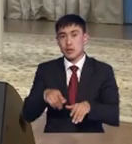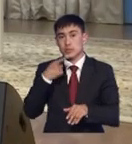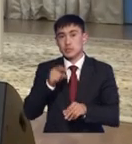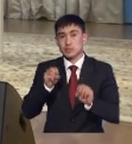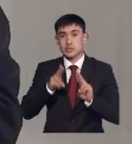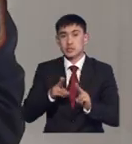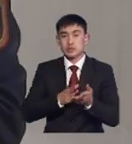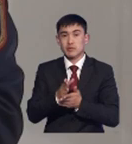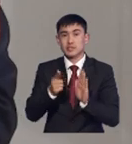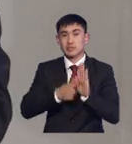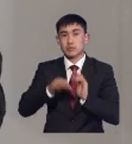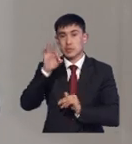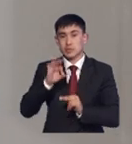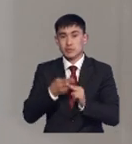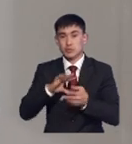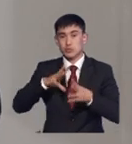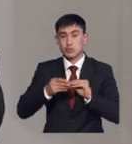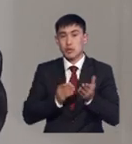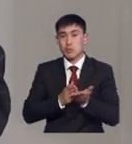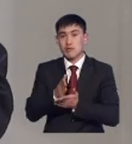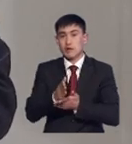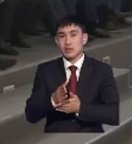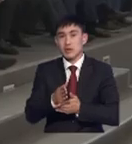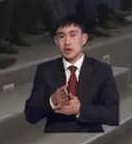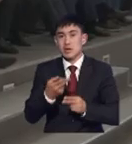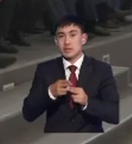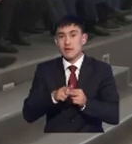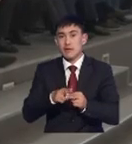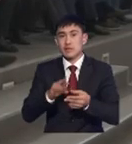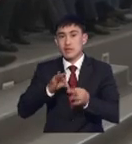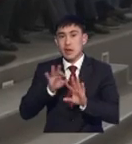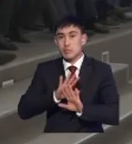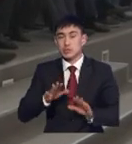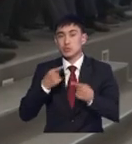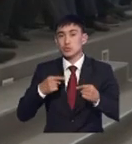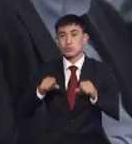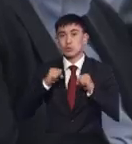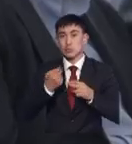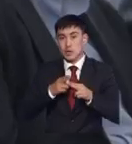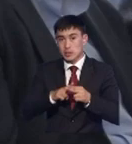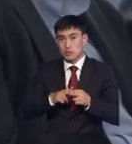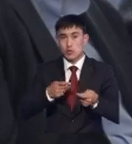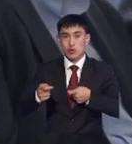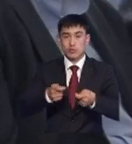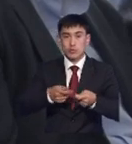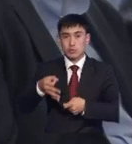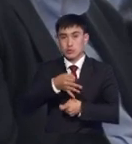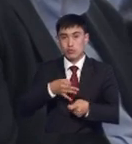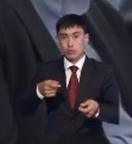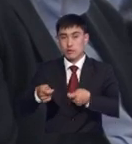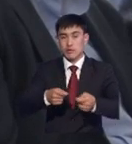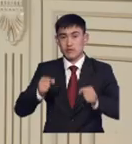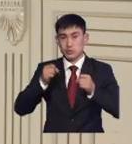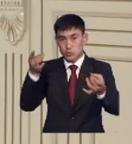отмечают специалисты отрасли, 70% этой суммы направлены на неолимпийские виды спорта, а потому руководителю областного